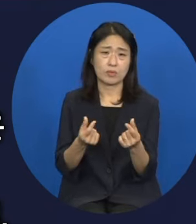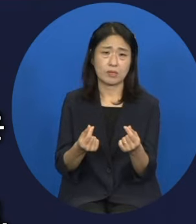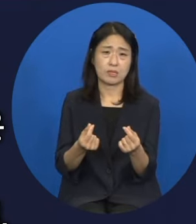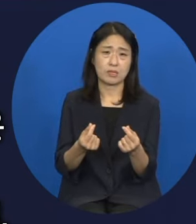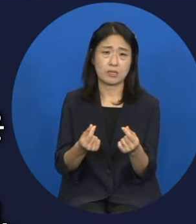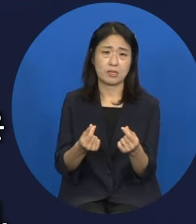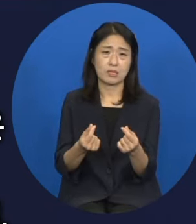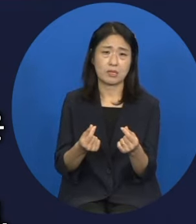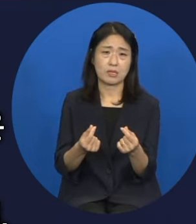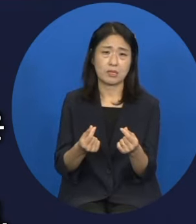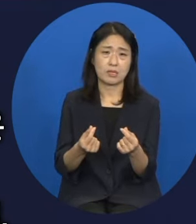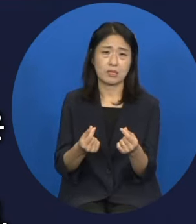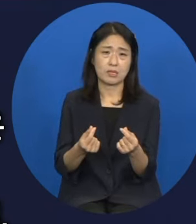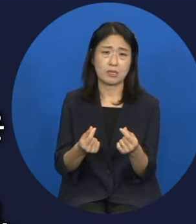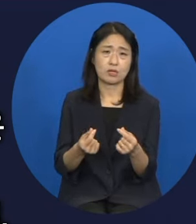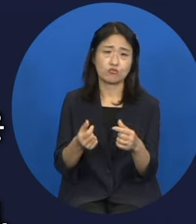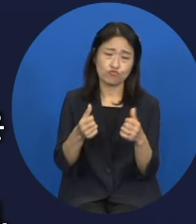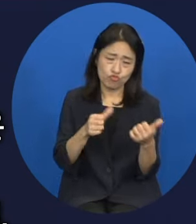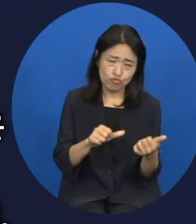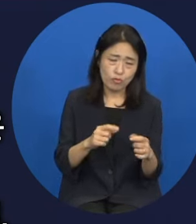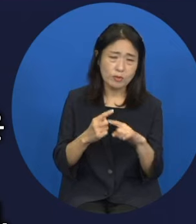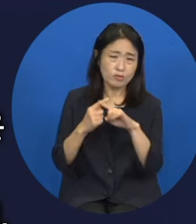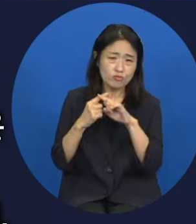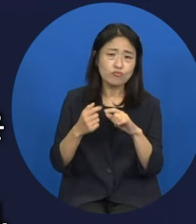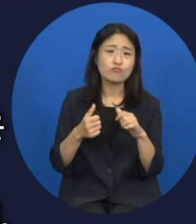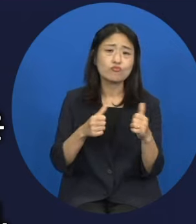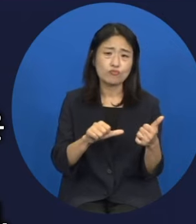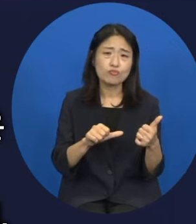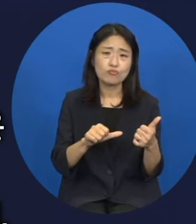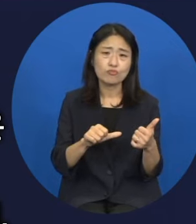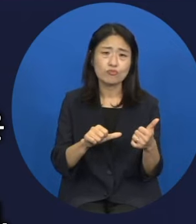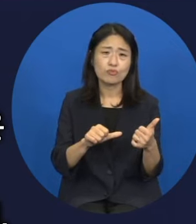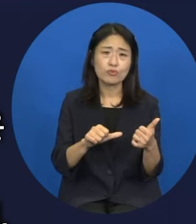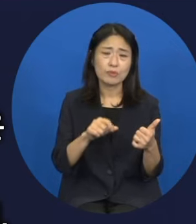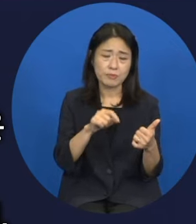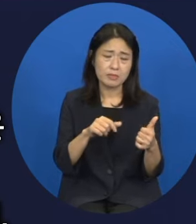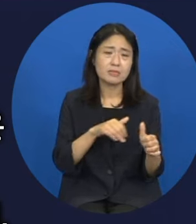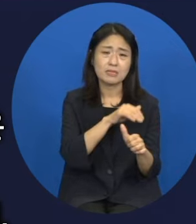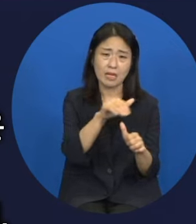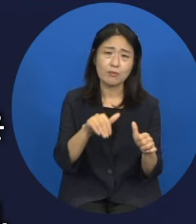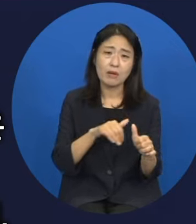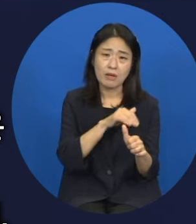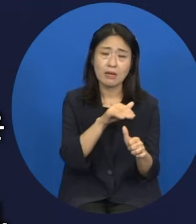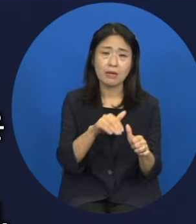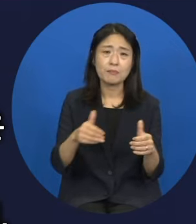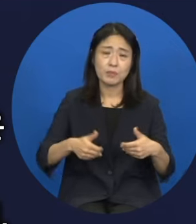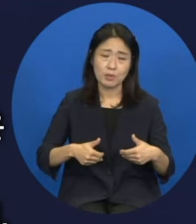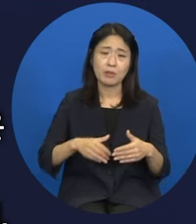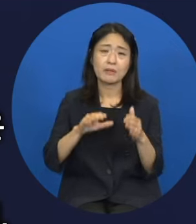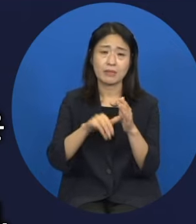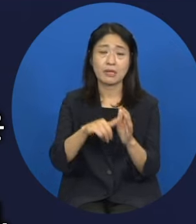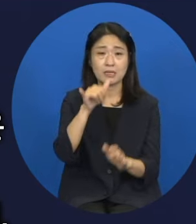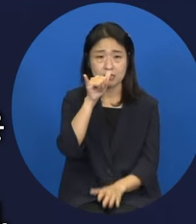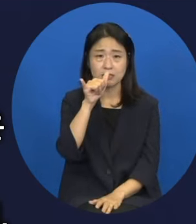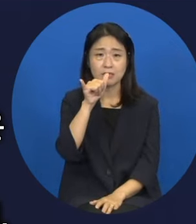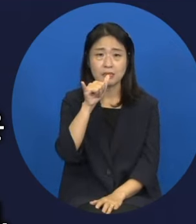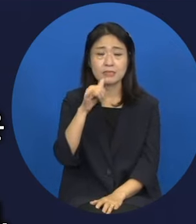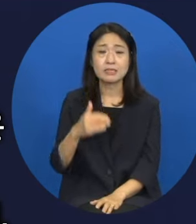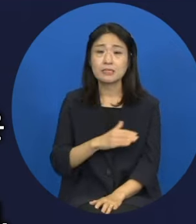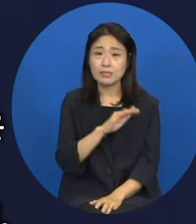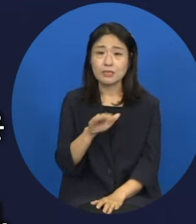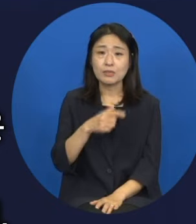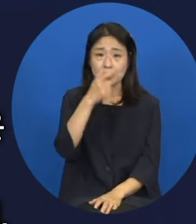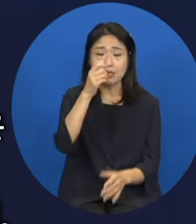거의 죽음을 당하는 순교의 수준까지 가야 하는 상황이 있을 수도 있습니다 그럼 우리의 기도는